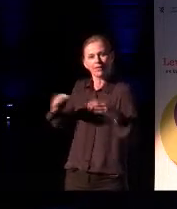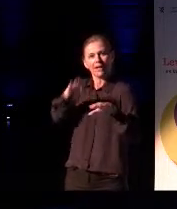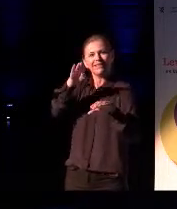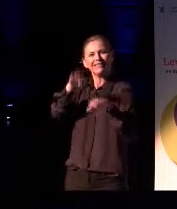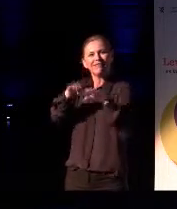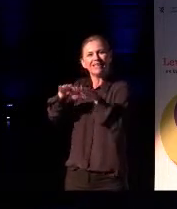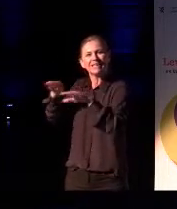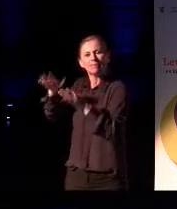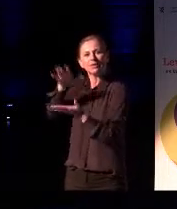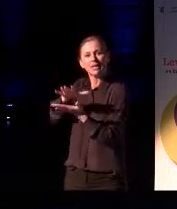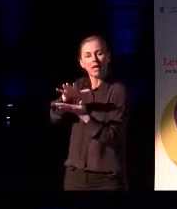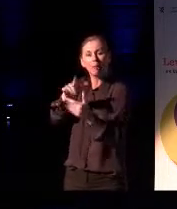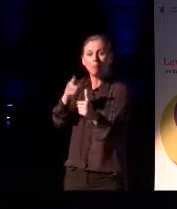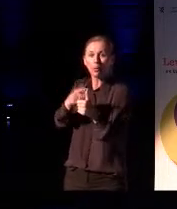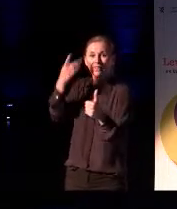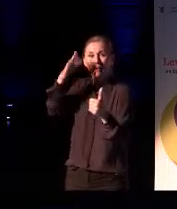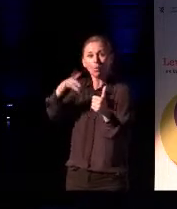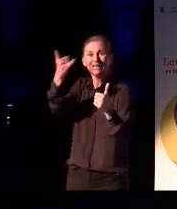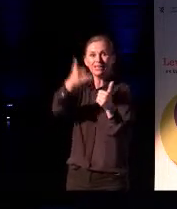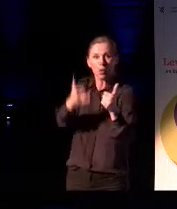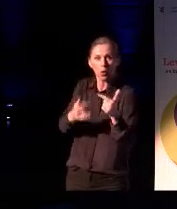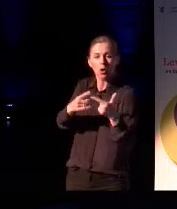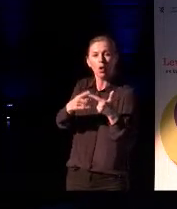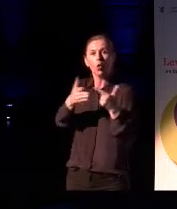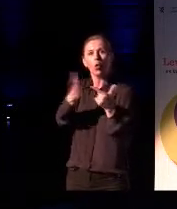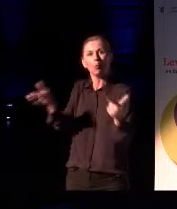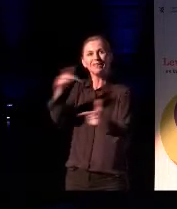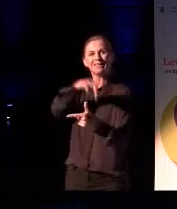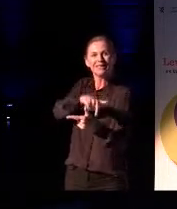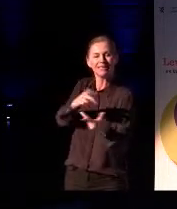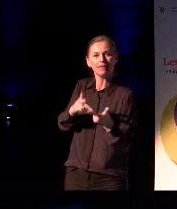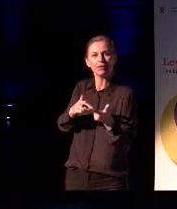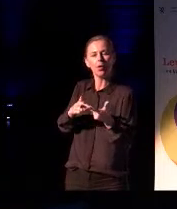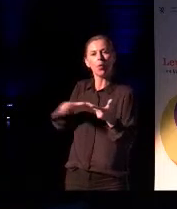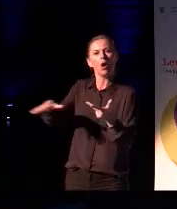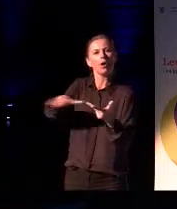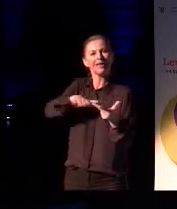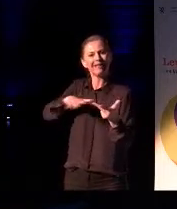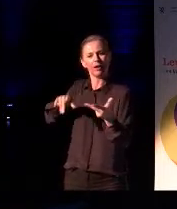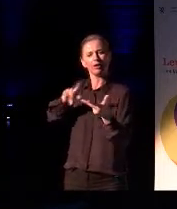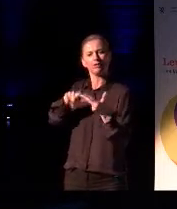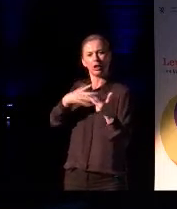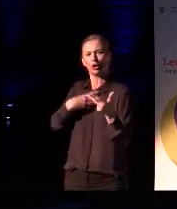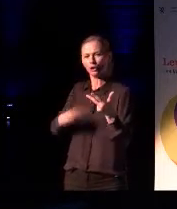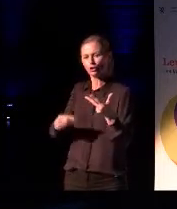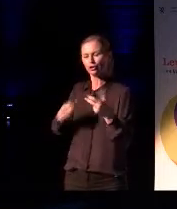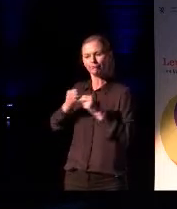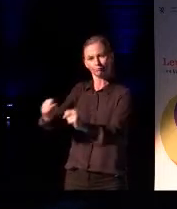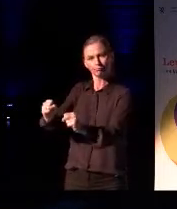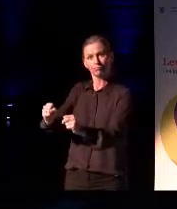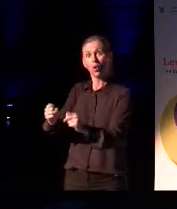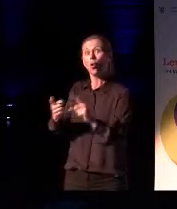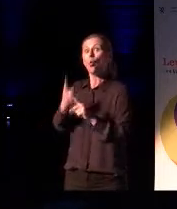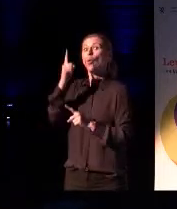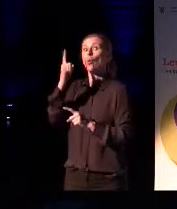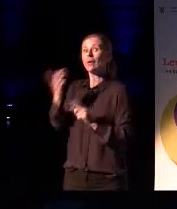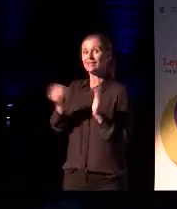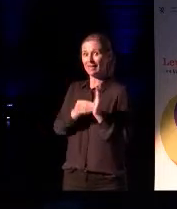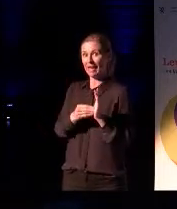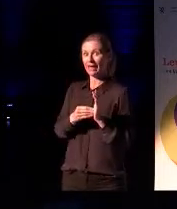differensierte plasser, både på innhold, åpningstid og arena. Det har jeg lyst til å jobbe med. I tillegg